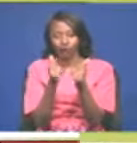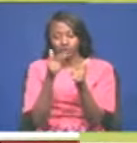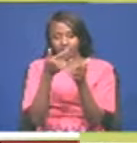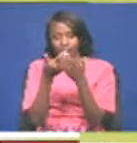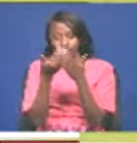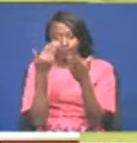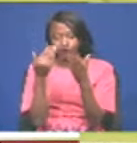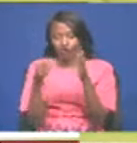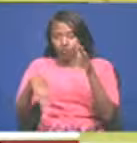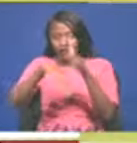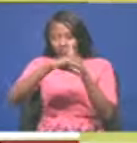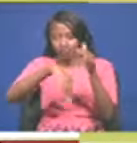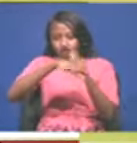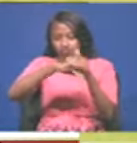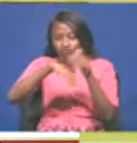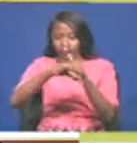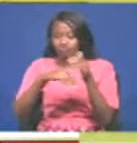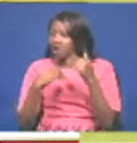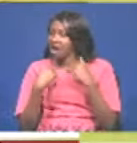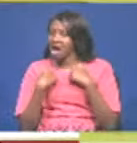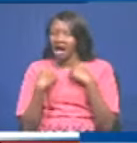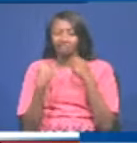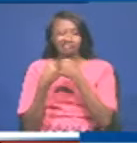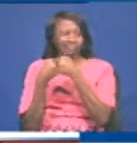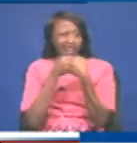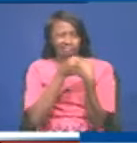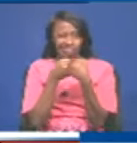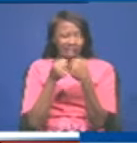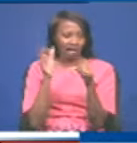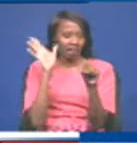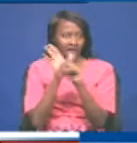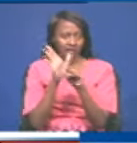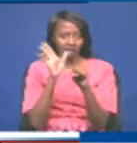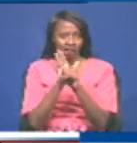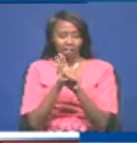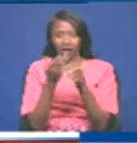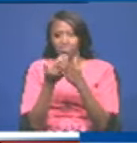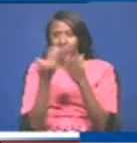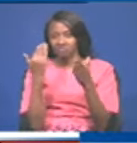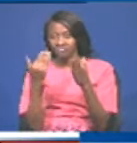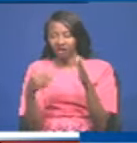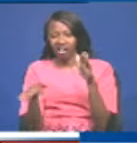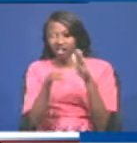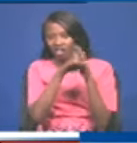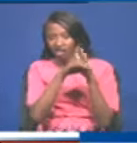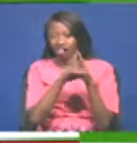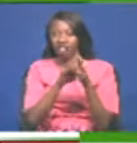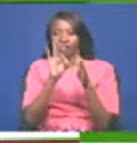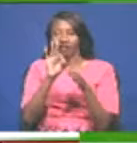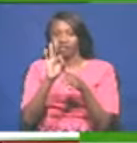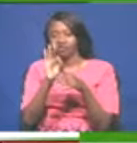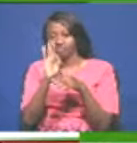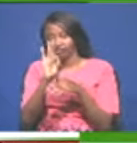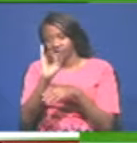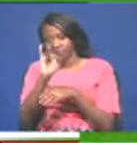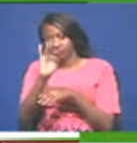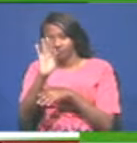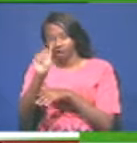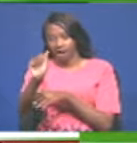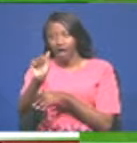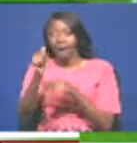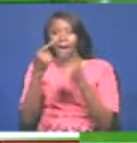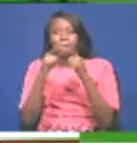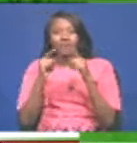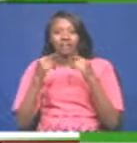nchini linakabiliwa na changamoto chungu nzima haswa baada ya Kenya kupigwa marufuku na shirikisho la soka duniani FIFA. Kenya ilisimamishwa